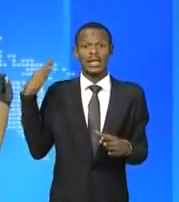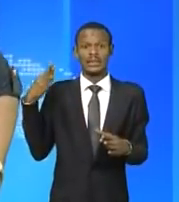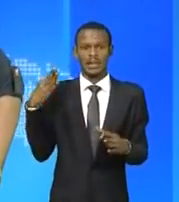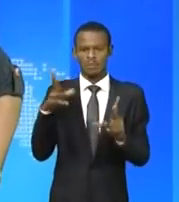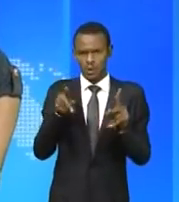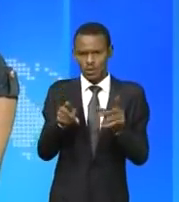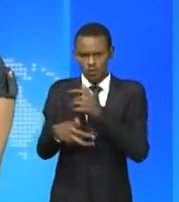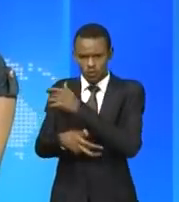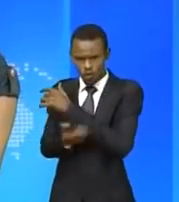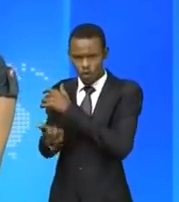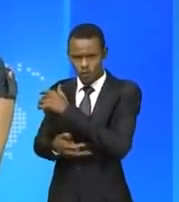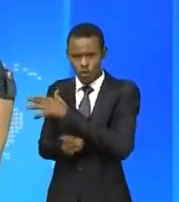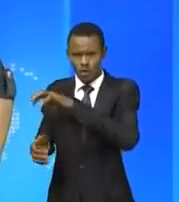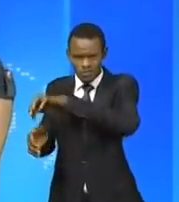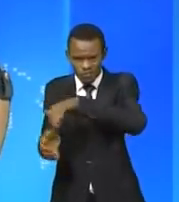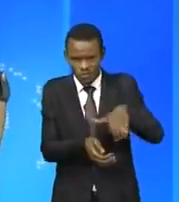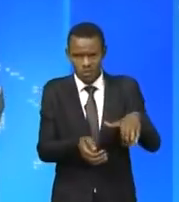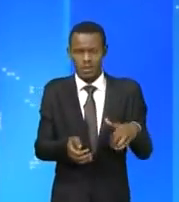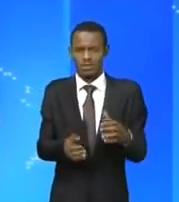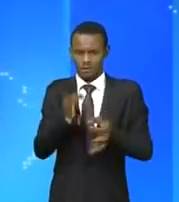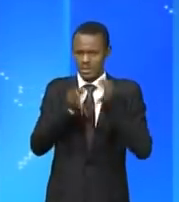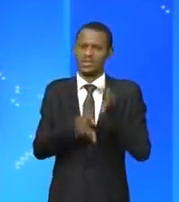du dossier, comme le témoigne ce reportage.